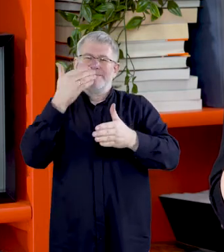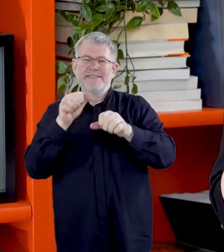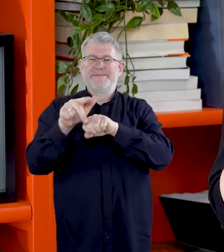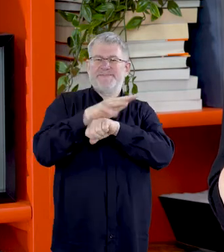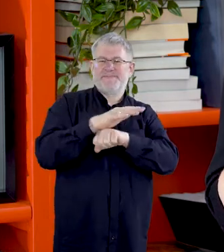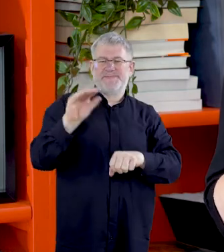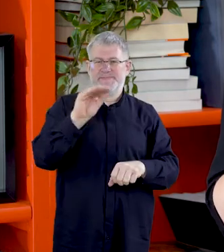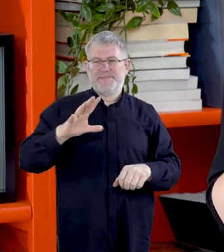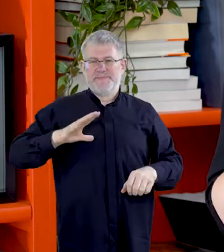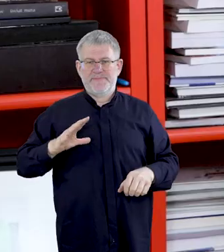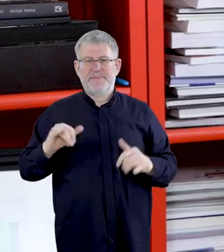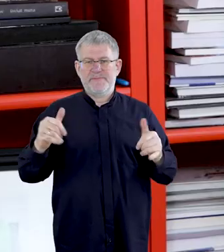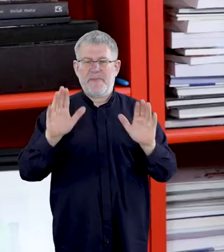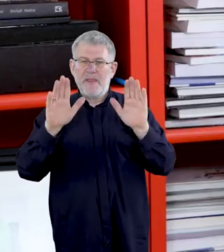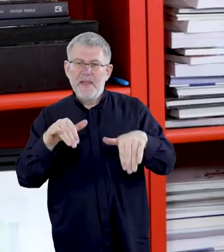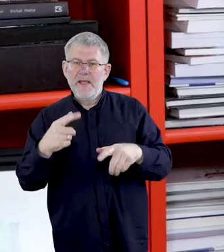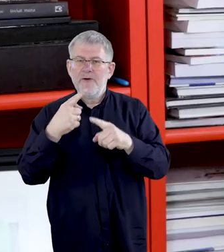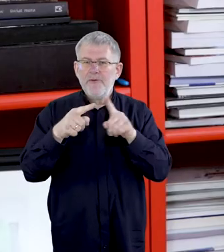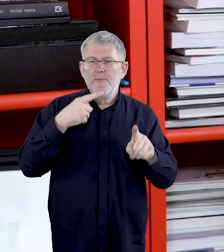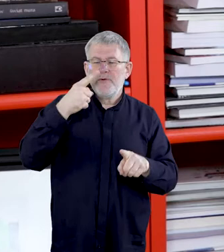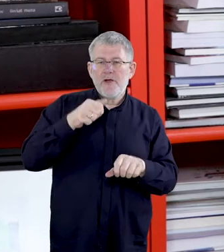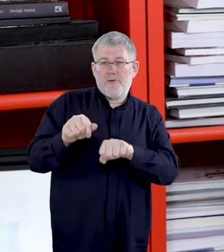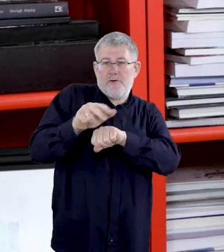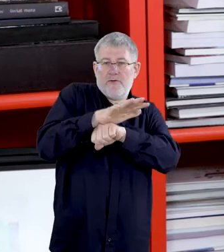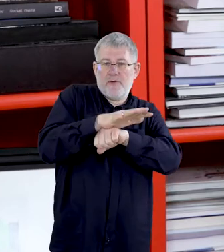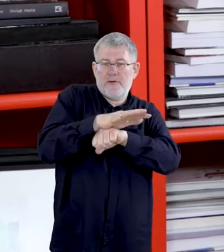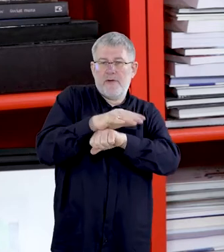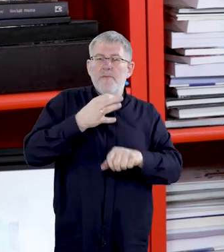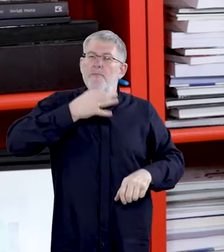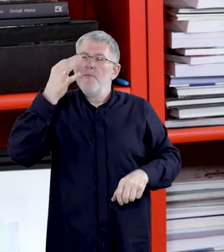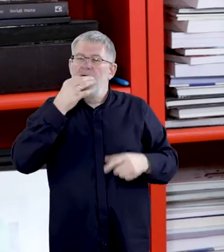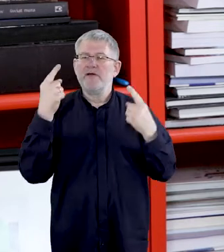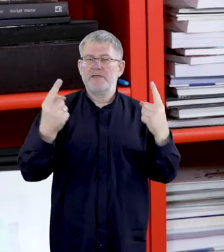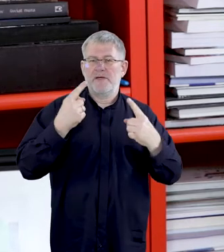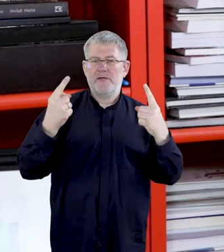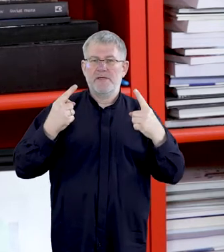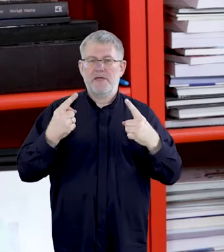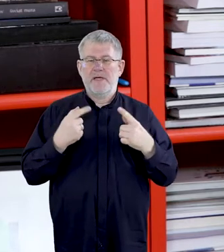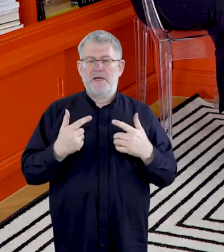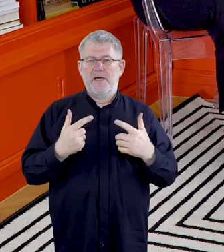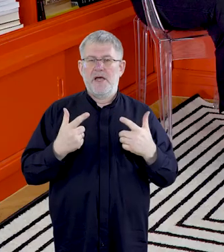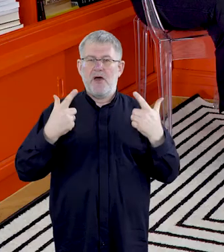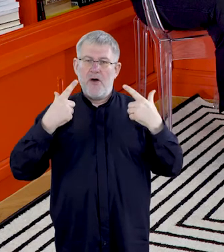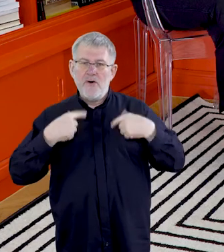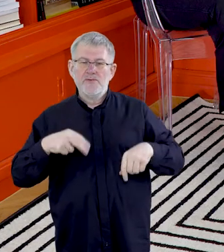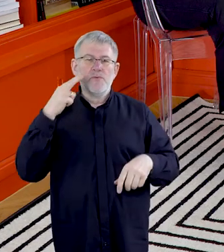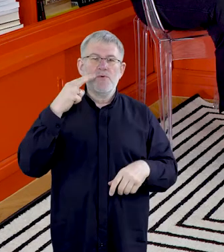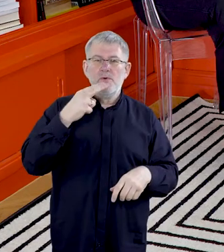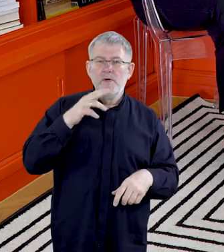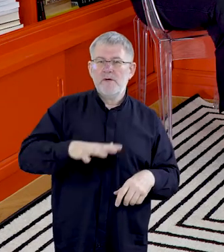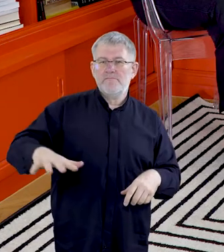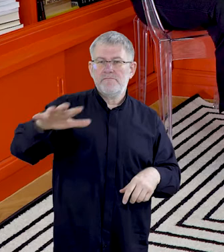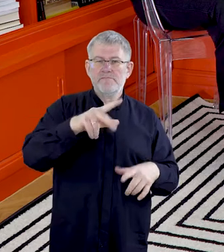bo pozwolę sobie na taką krótką dygresję, że koronawirus poprawił sytuację funkcjonowania osób niesłyszących w środowisku